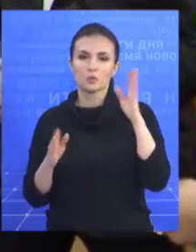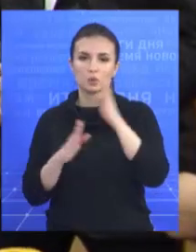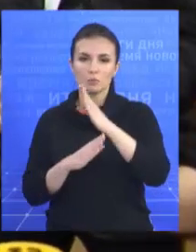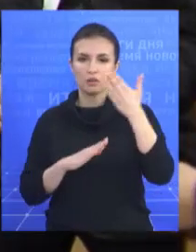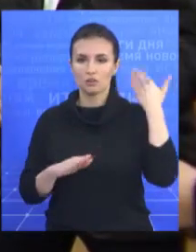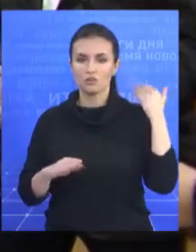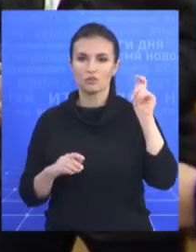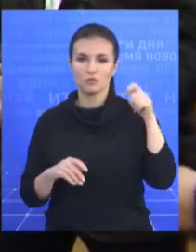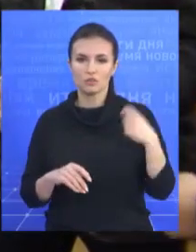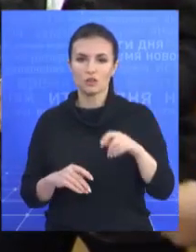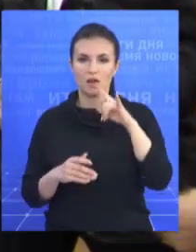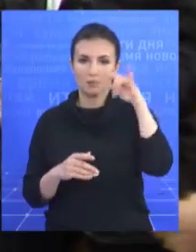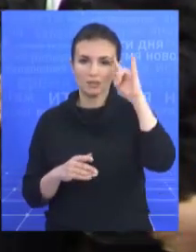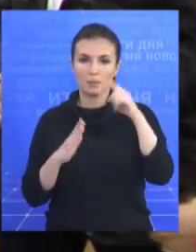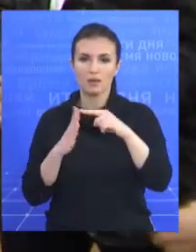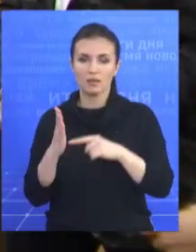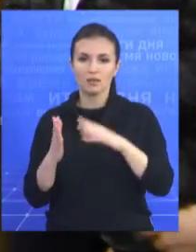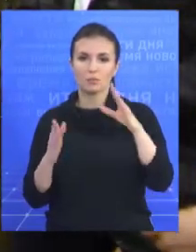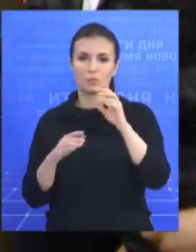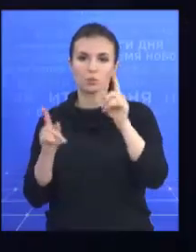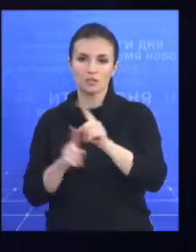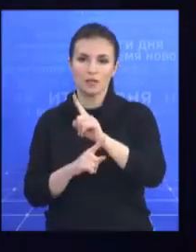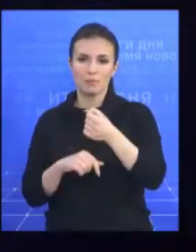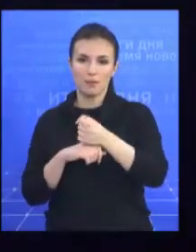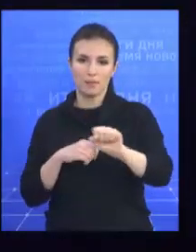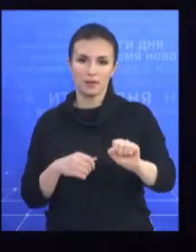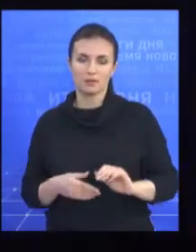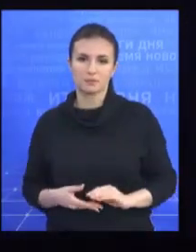судьбах челябинцев. Документами поделился Музей Победы.